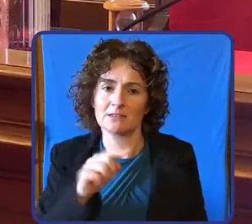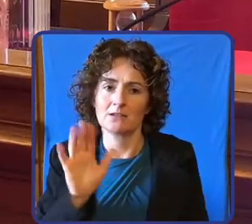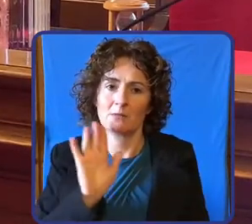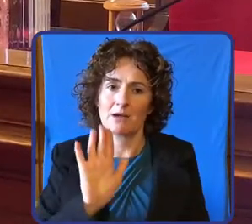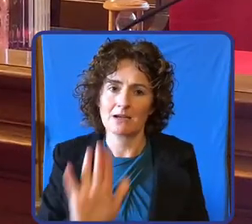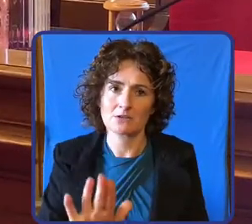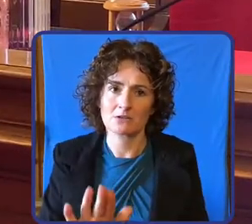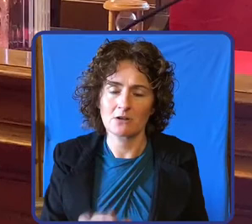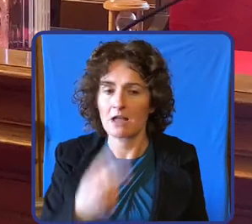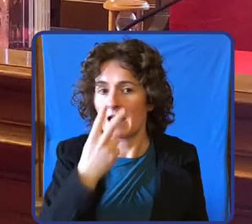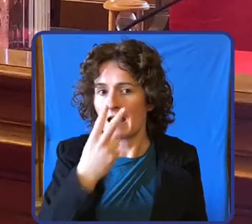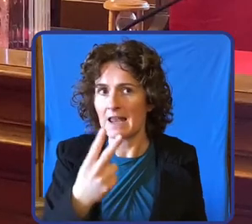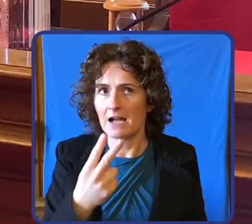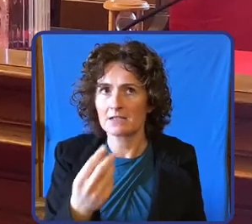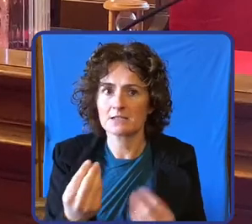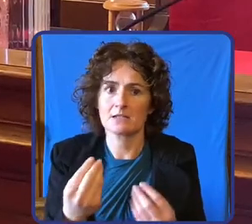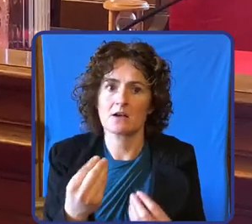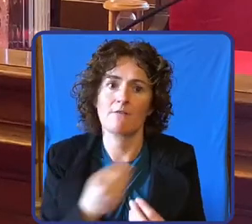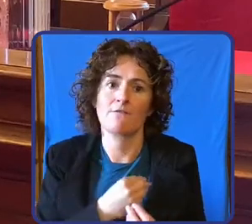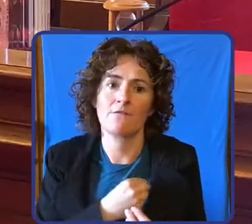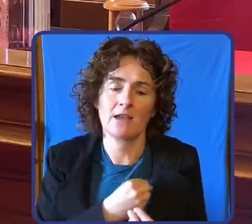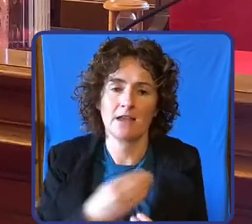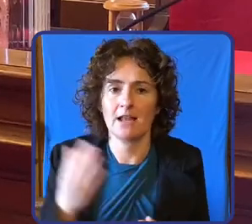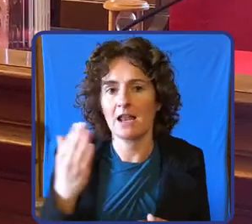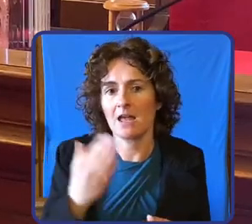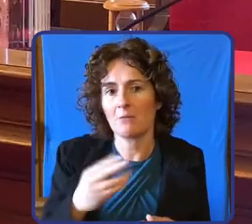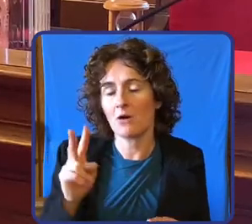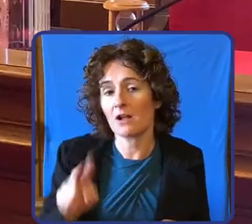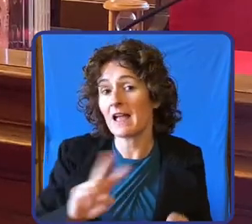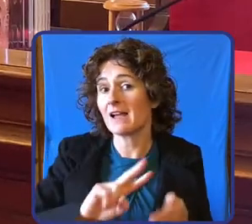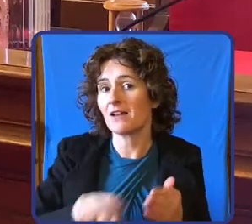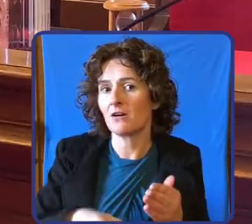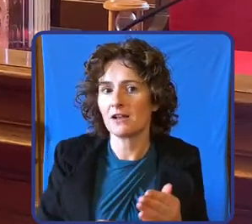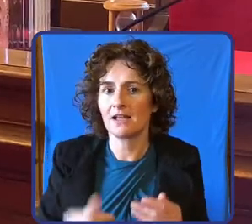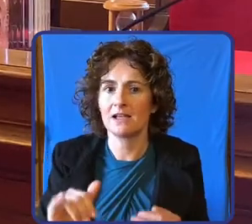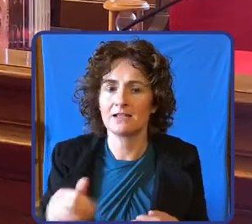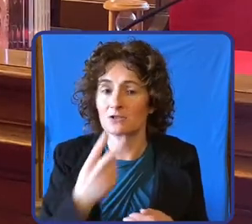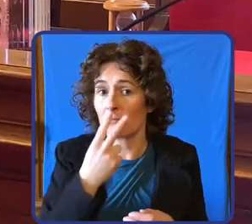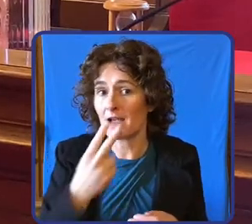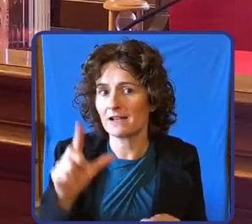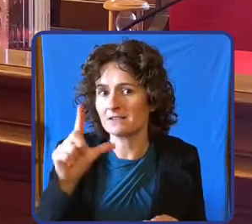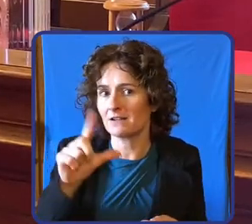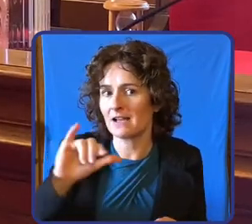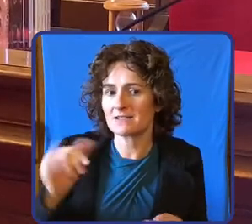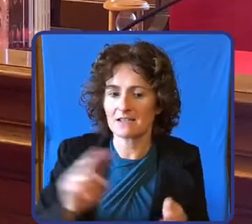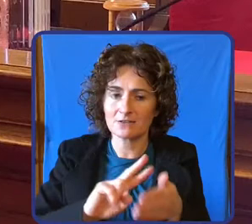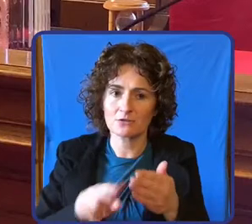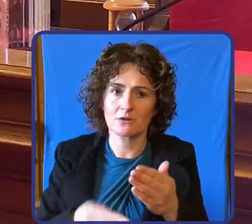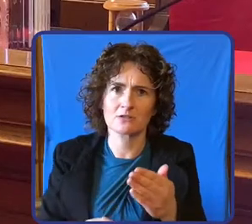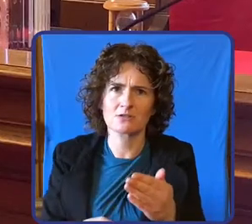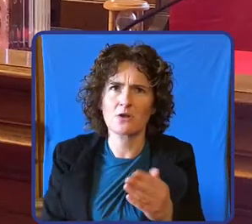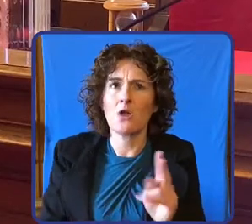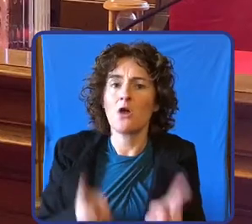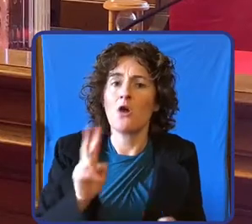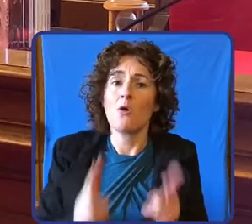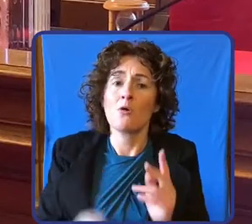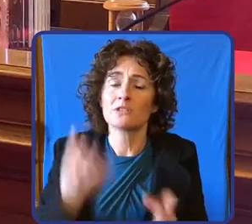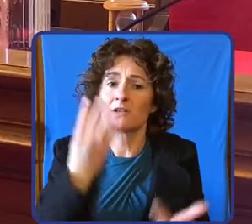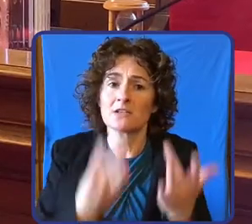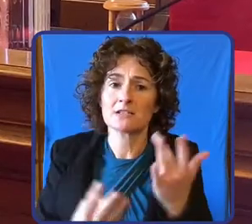látszik a rémület rajta, hogyha neki ezt alá kell írni, és azt az aláírást meglátja majd Lázár János, hogy hogy fog ezzel elszávolni, hát